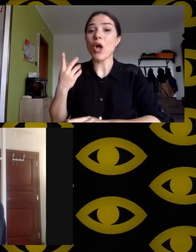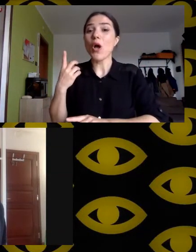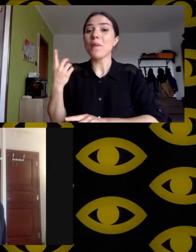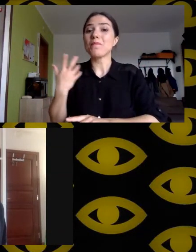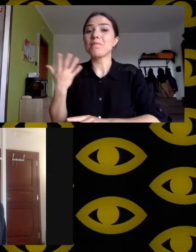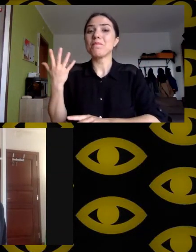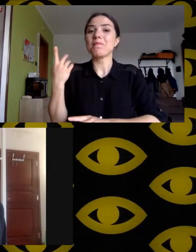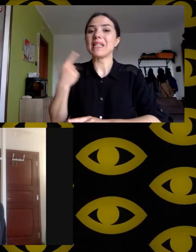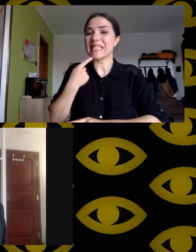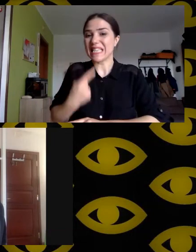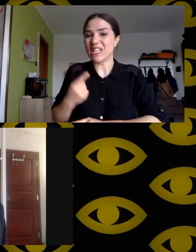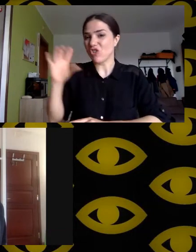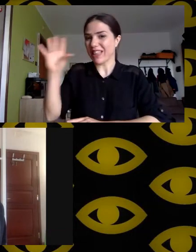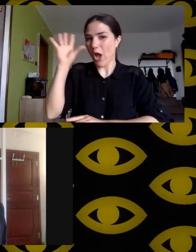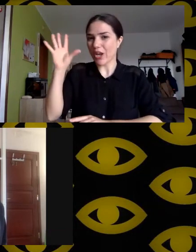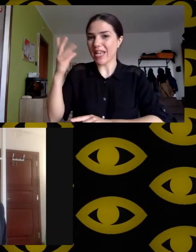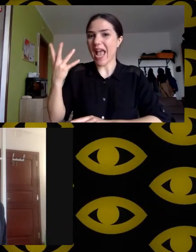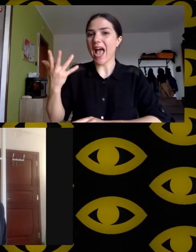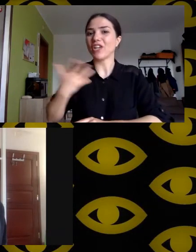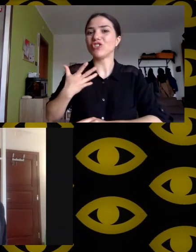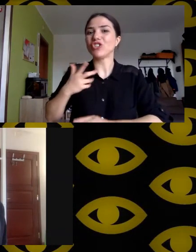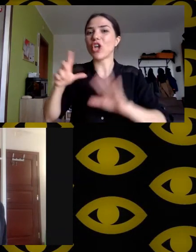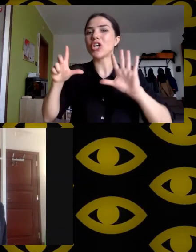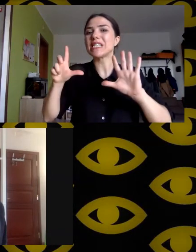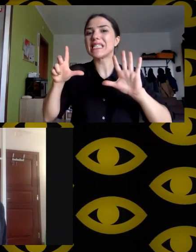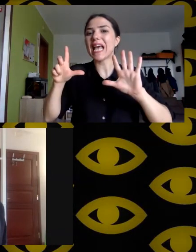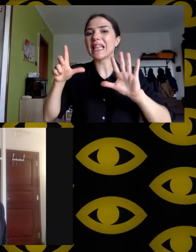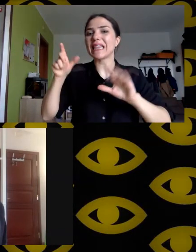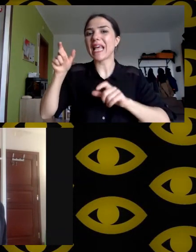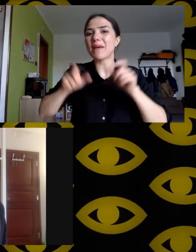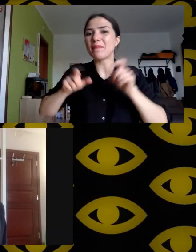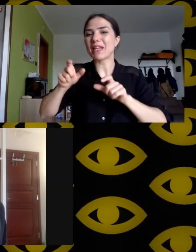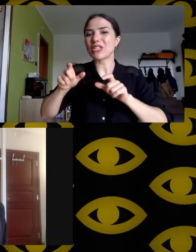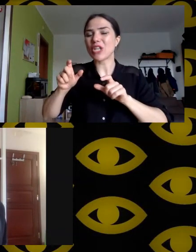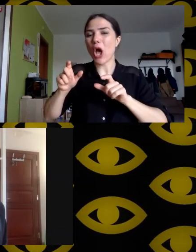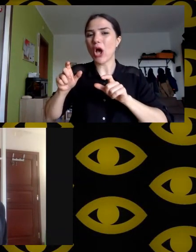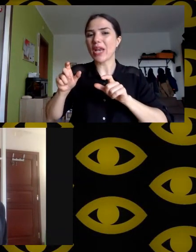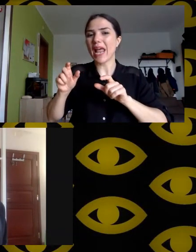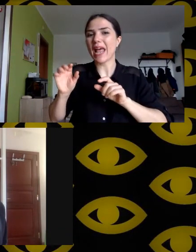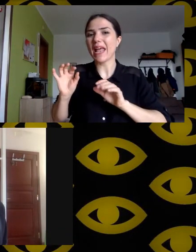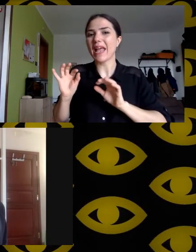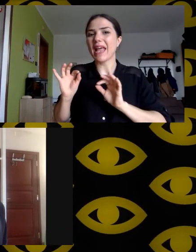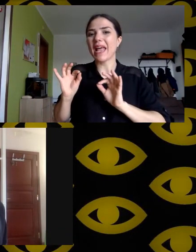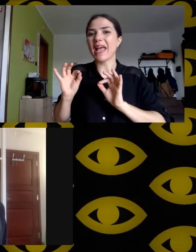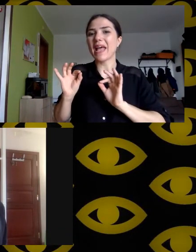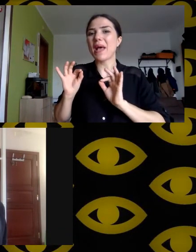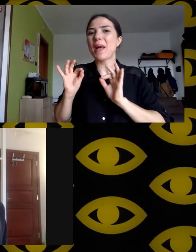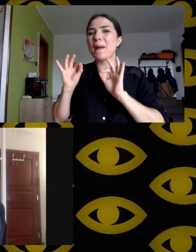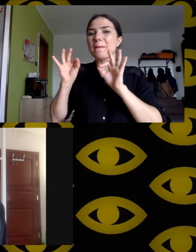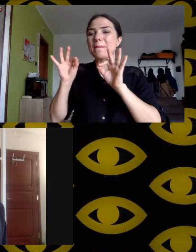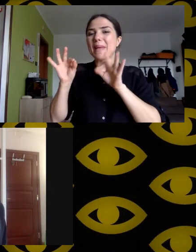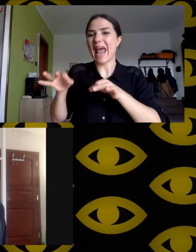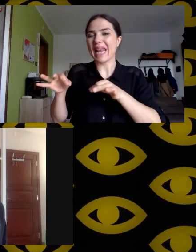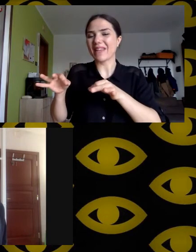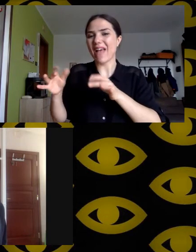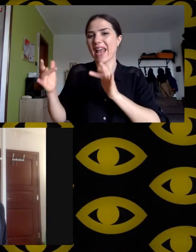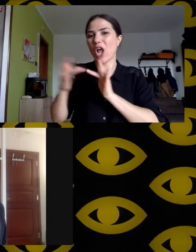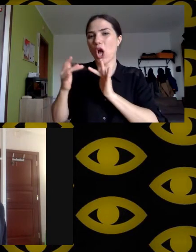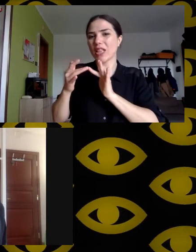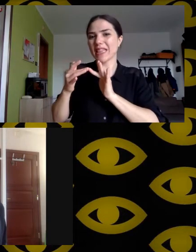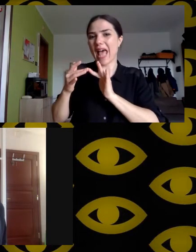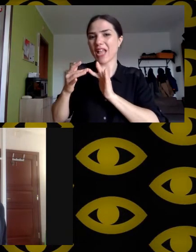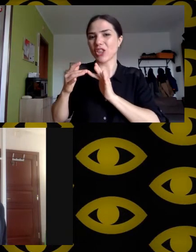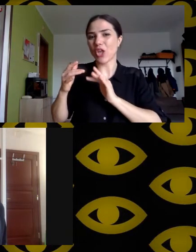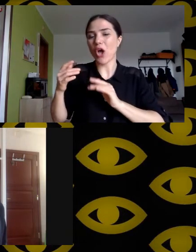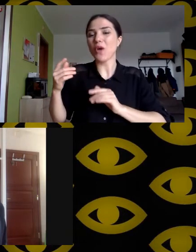da me a te. Quante ce ne sono tra me e te? Una sola. Abbiamo un amico in comune, l'ho scoperto oggi, che tu qualche anno